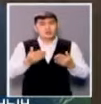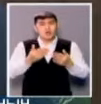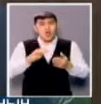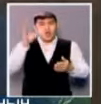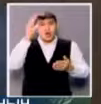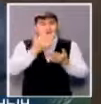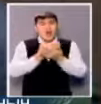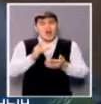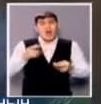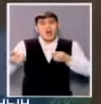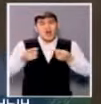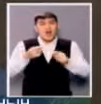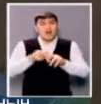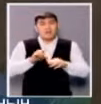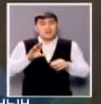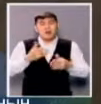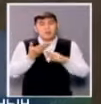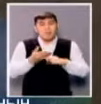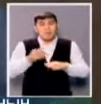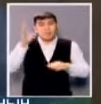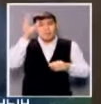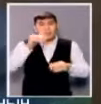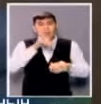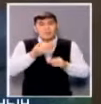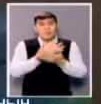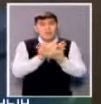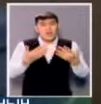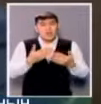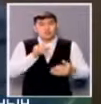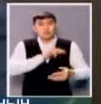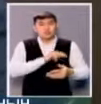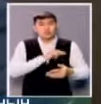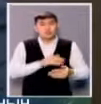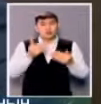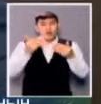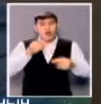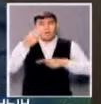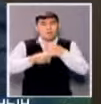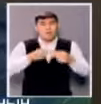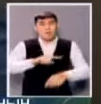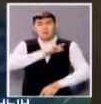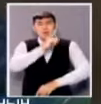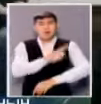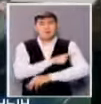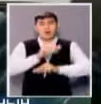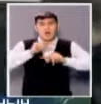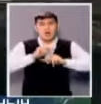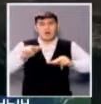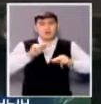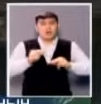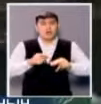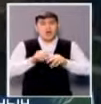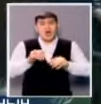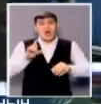оқу орны ректоры Саламат Идірісов, профессор Амангелді Сариевке бірнеше жылдық еңбек тәжірибесімен болашақ мықты маман тәрбиелеуге атсалысқандығы